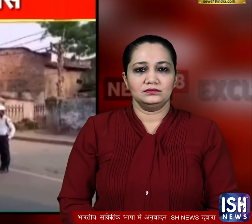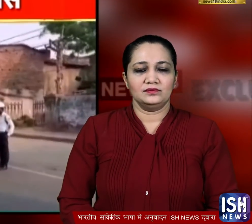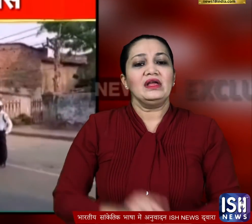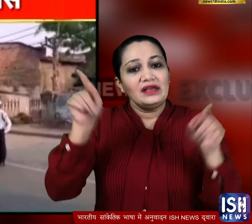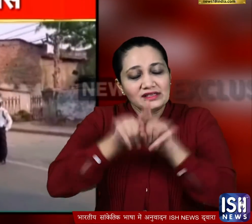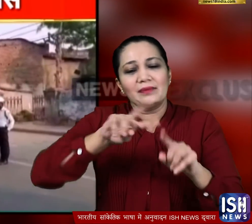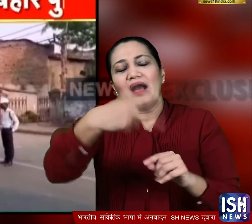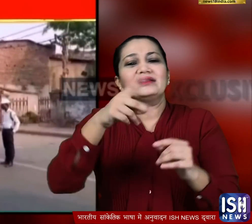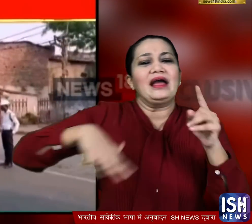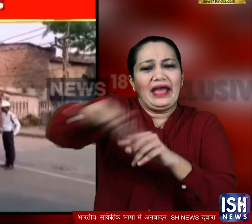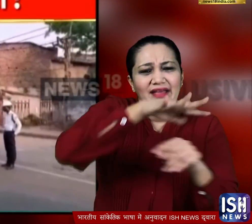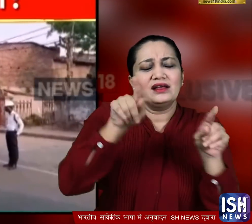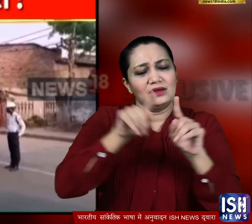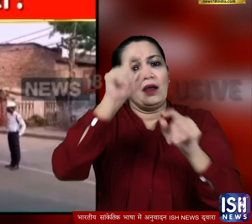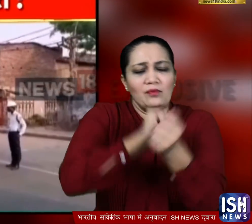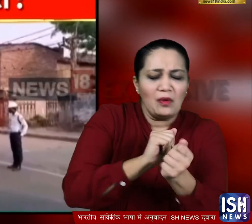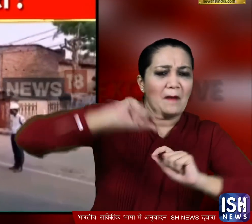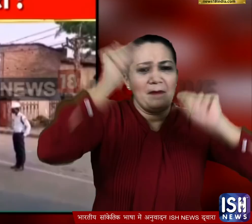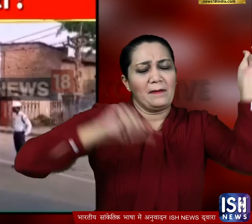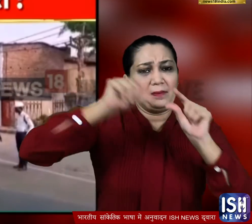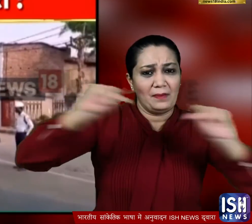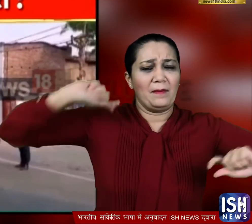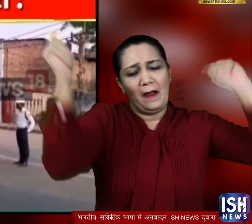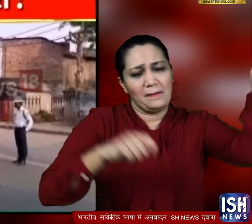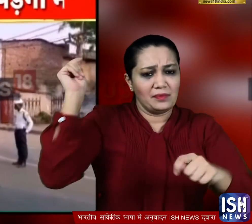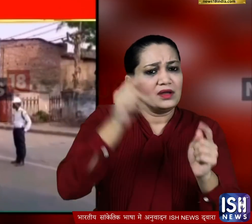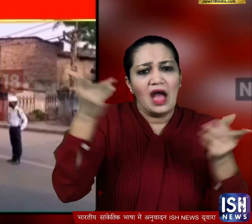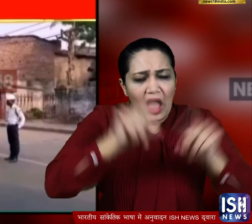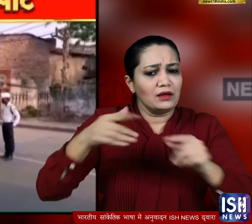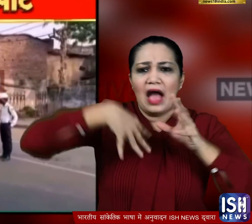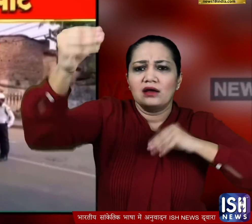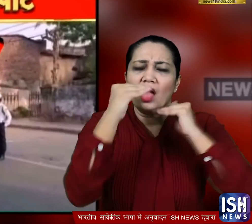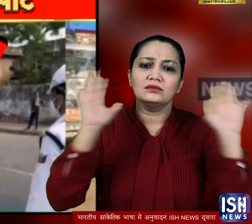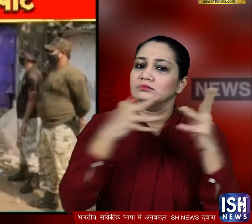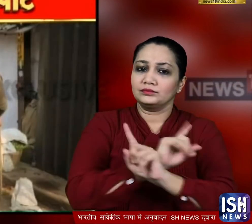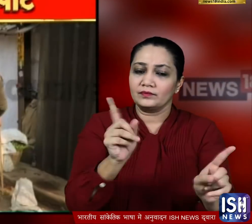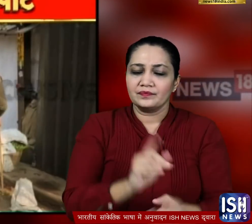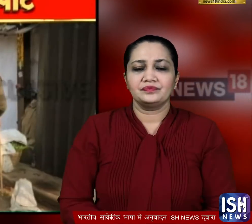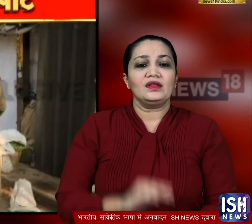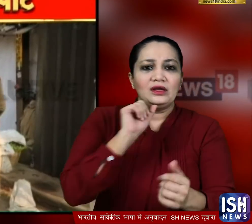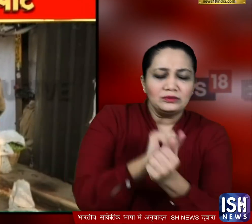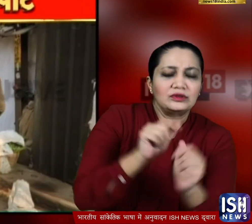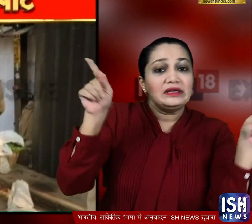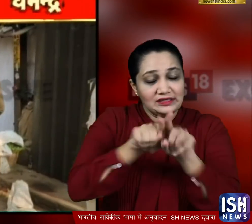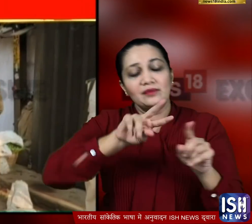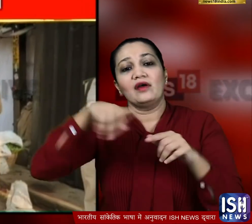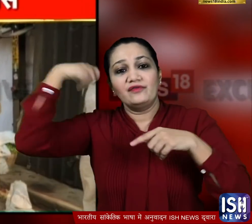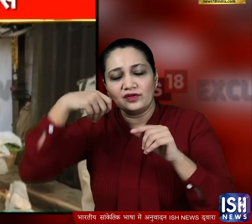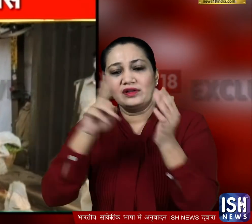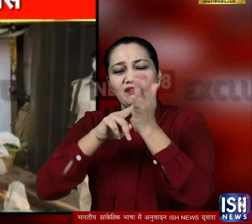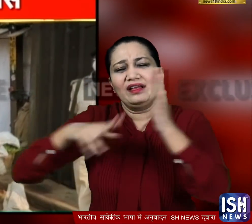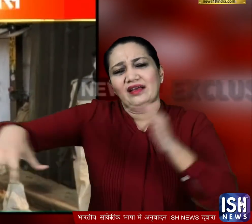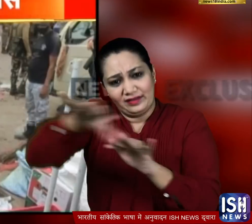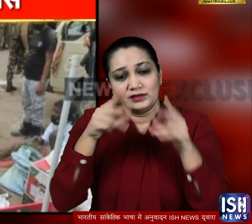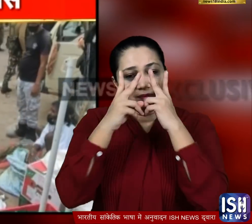इसी तरह पुलिस ने एक दूसरे इलाके में भी कई लोगों की पिटाई की ताकि वो दोबारा ऐसी गलती न करें। पुलिस की कार्रवाई की कुछ ऐसी ही तस्वीर